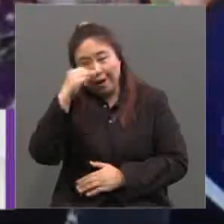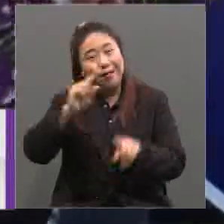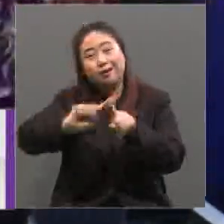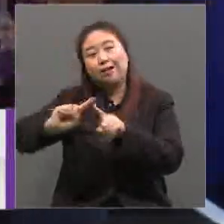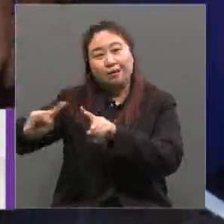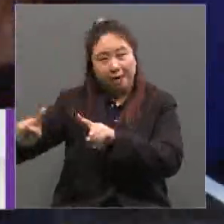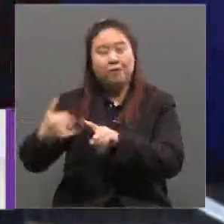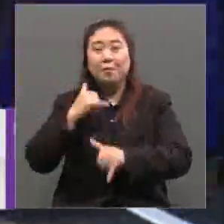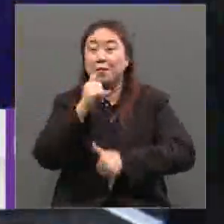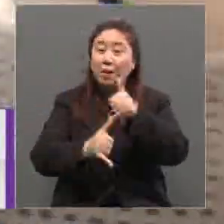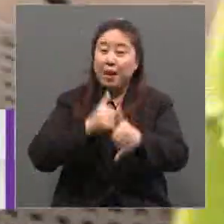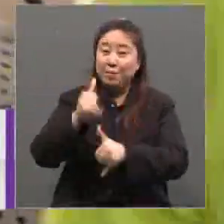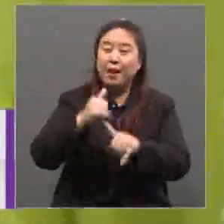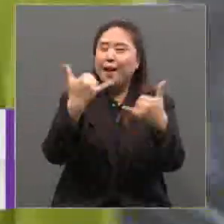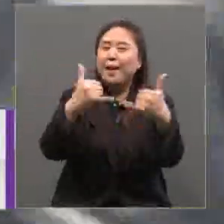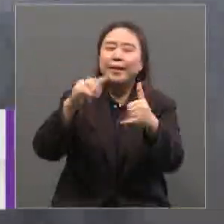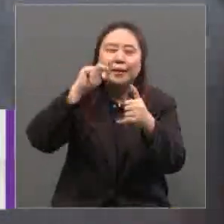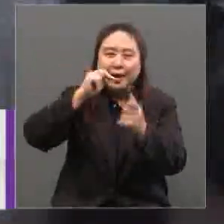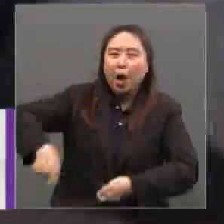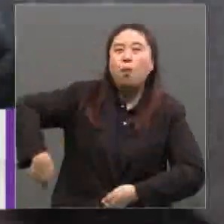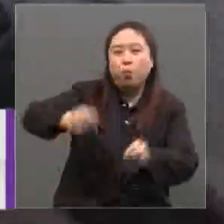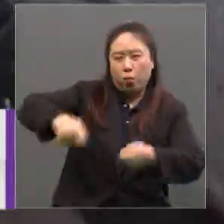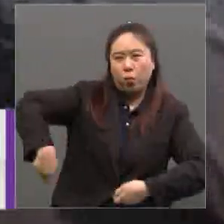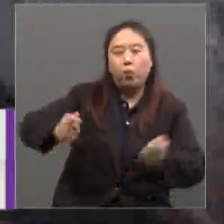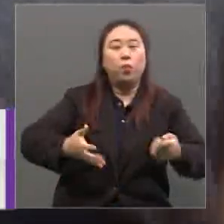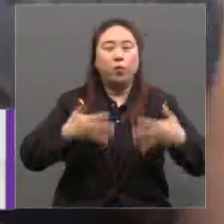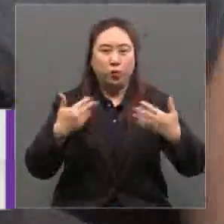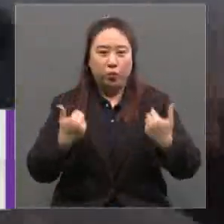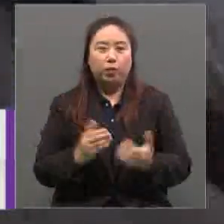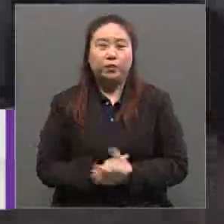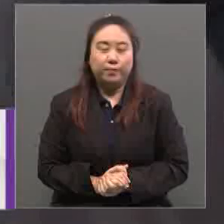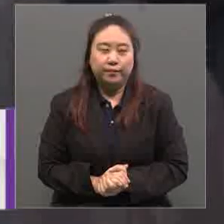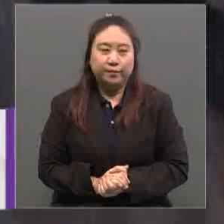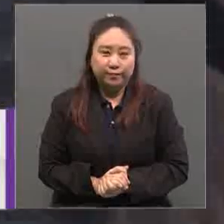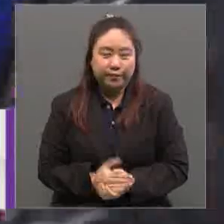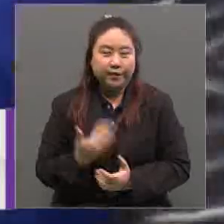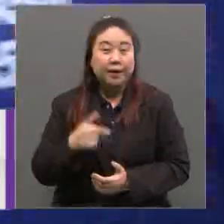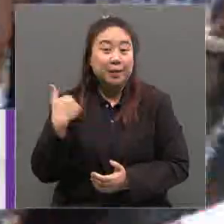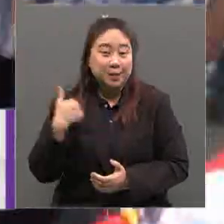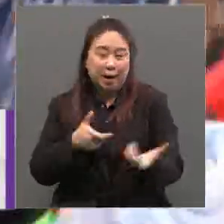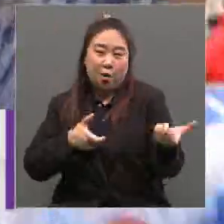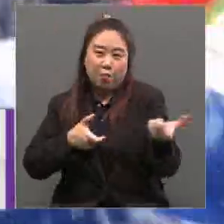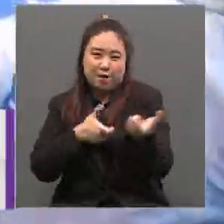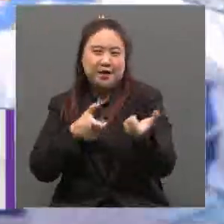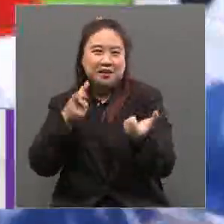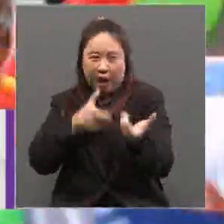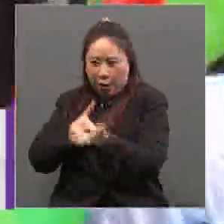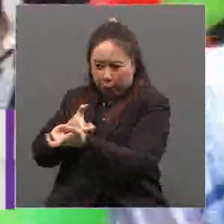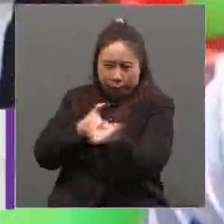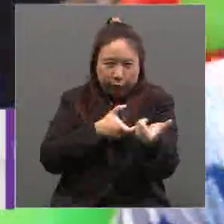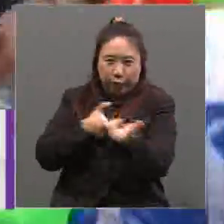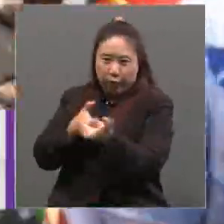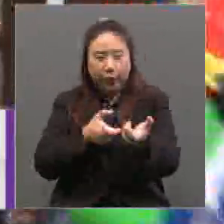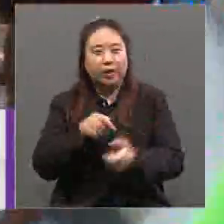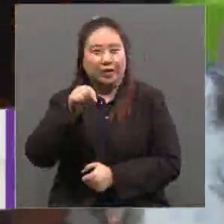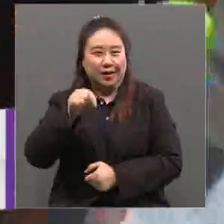ากทยอยเดินทางมาร่วมเล่นน้ำสาดน้ำกันอย่างสนุกสนานค่ะซึ่งส่วนมากจะพกปืนฉีดน้ำขนาดใหญ่ไล่ฉีดใส่กันนะคะทำให้ถน